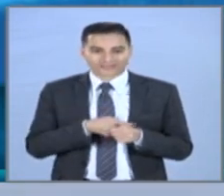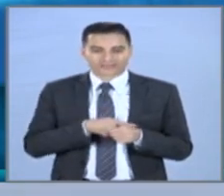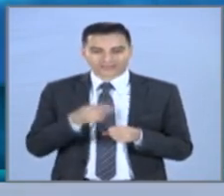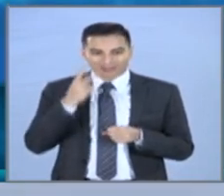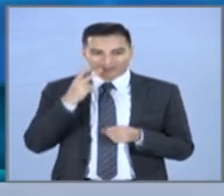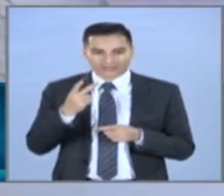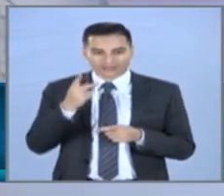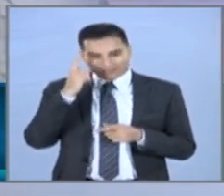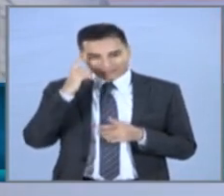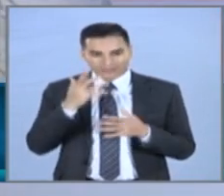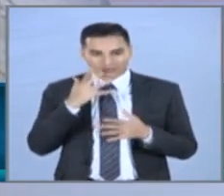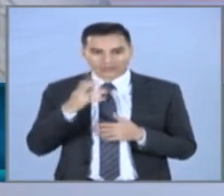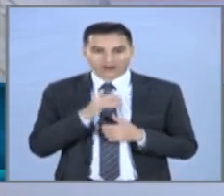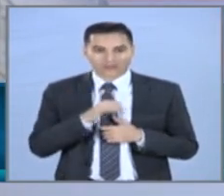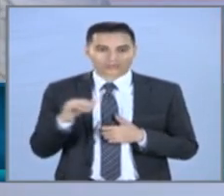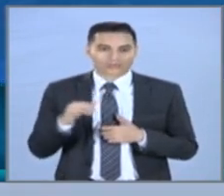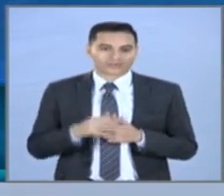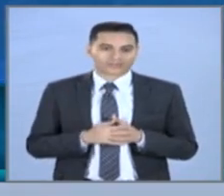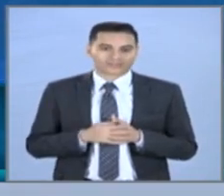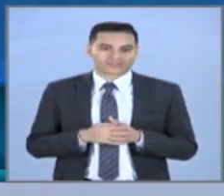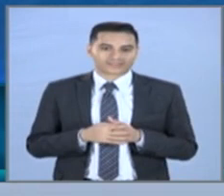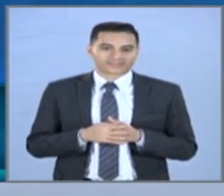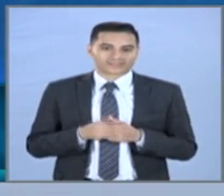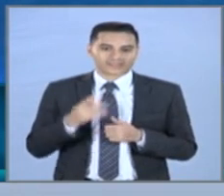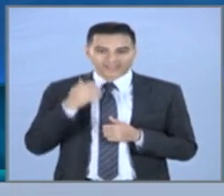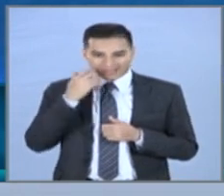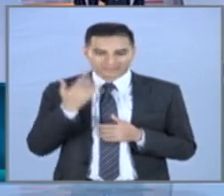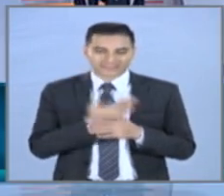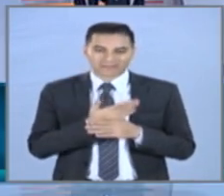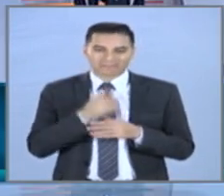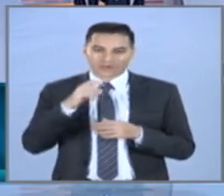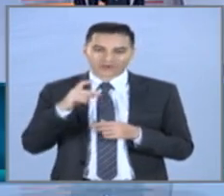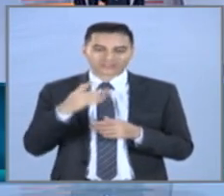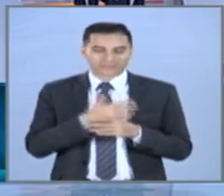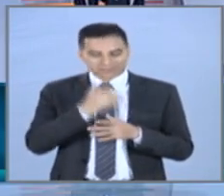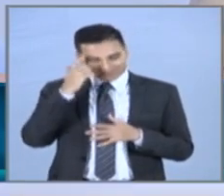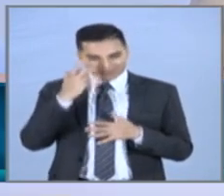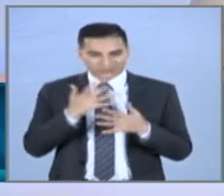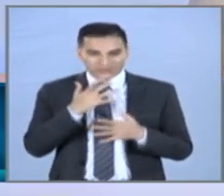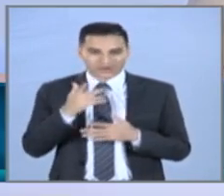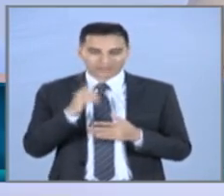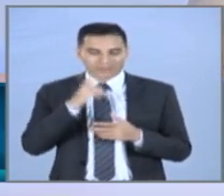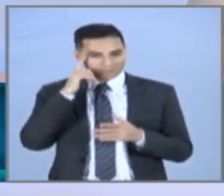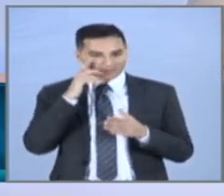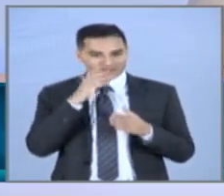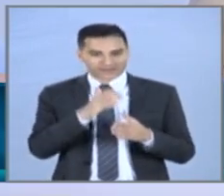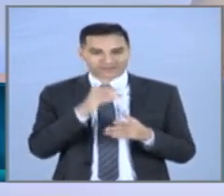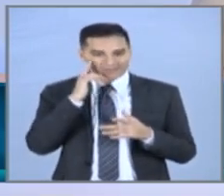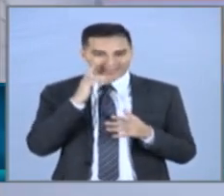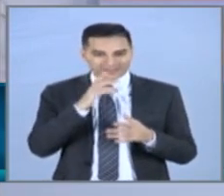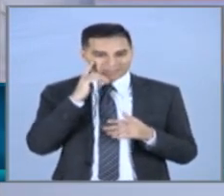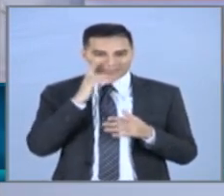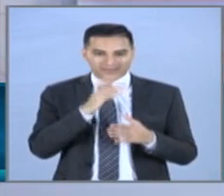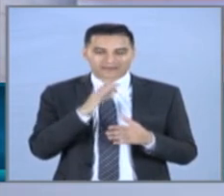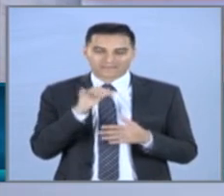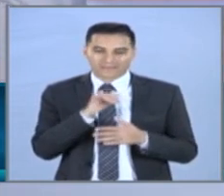انك مشغول على طول. هو ده العيب، انك مشغول دايما. يا دكتور، الاهتمام الاهتمام